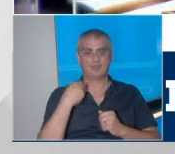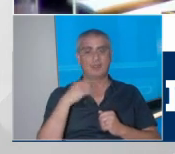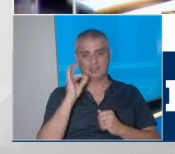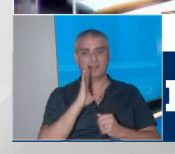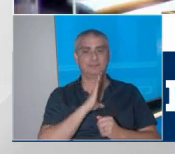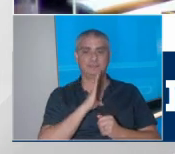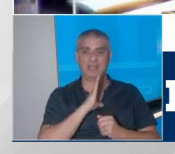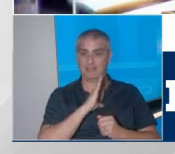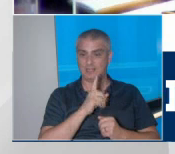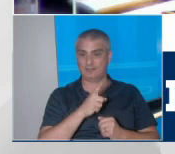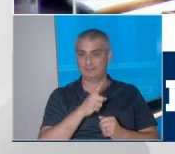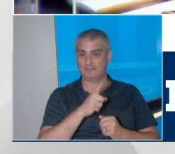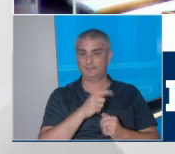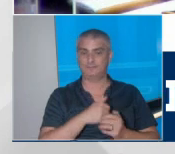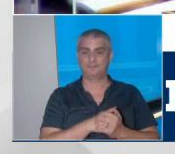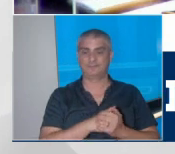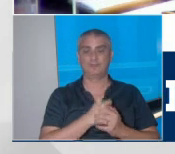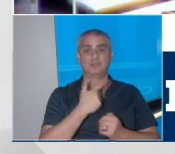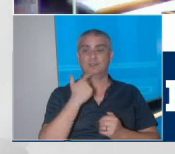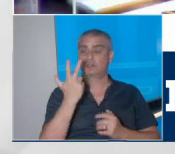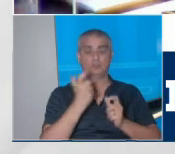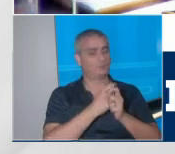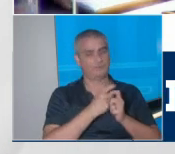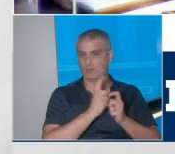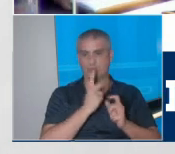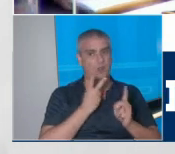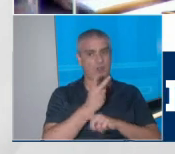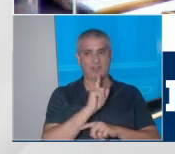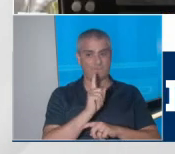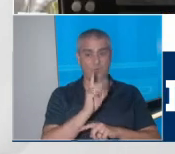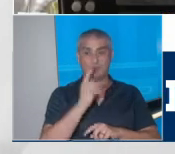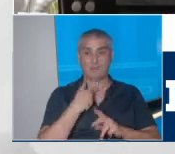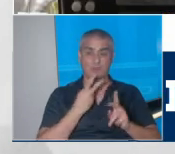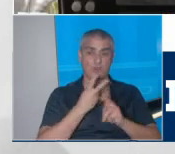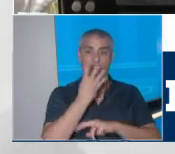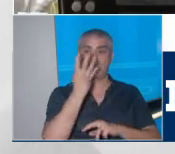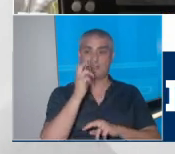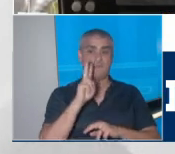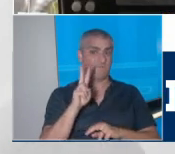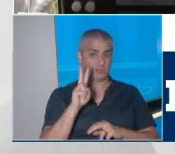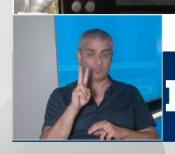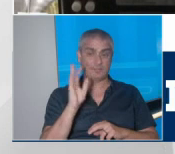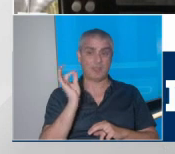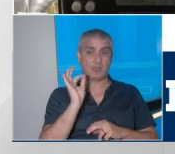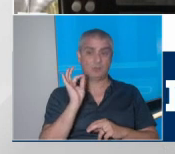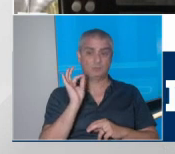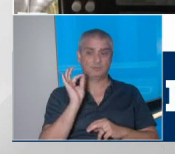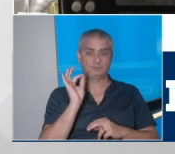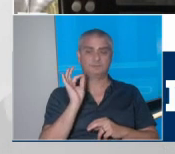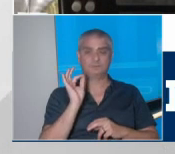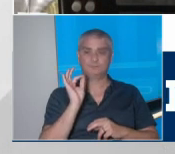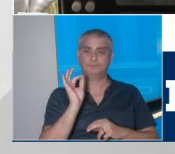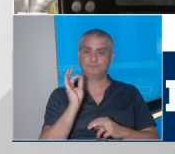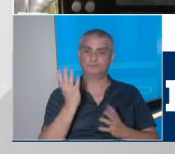עדיין בסכנה ששלושת המפלגות בעצם לא יעברו. אם אנחנו עוברים את ה-42%, אז